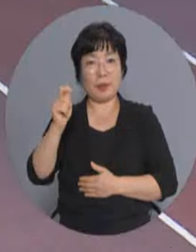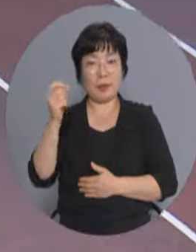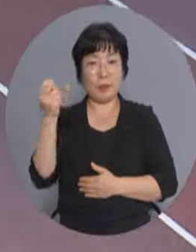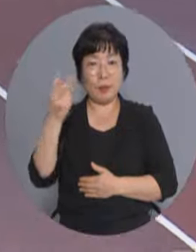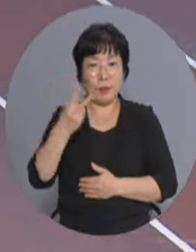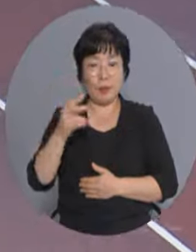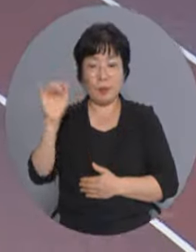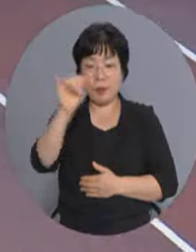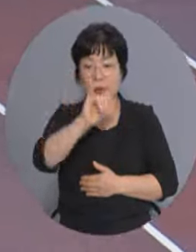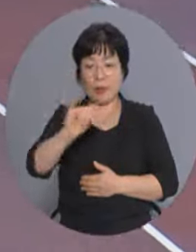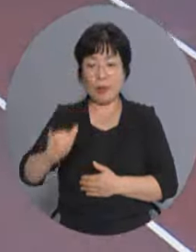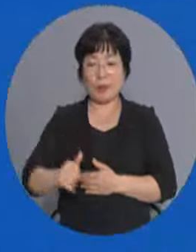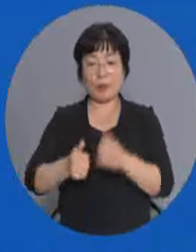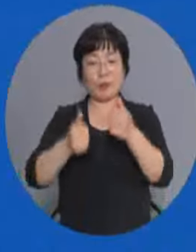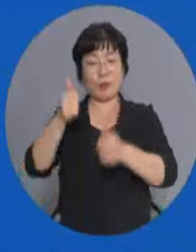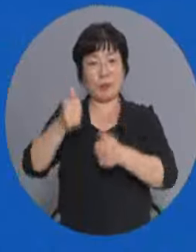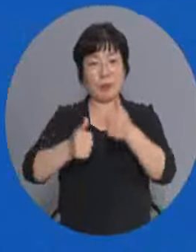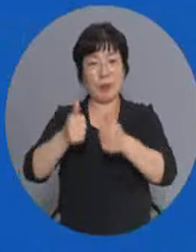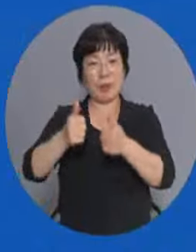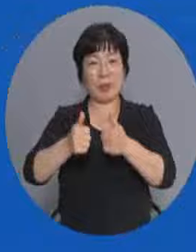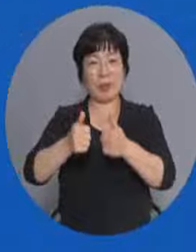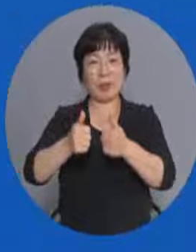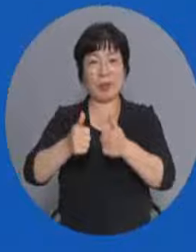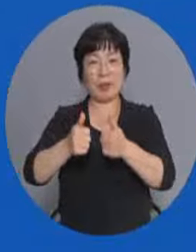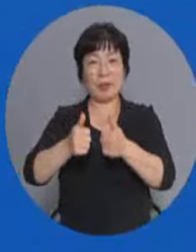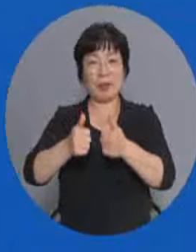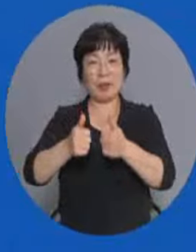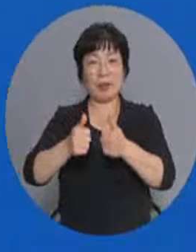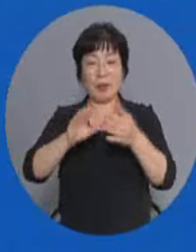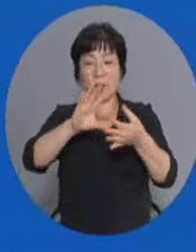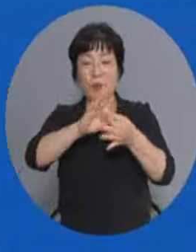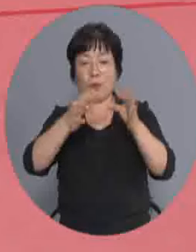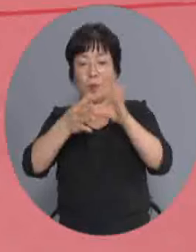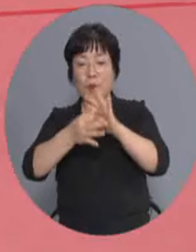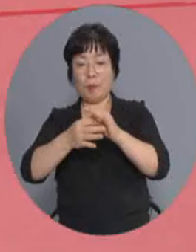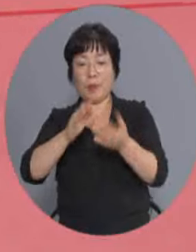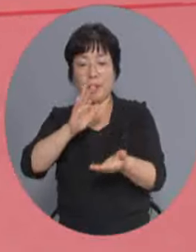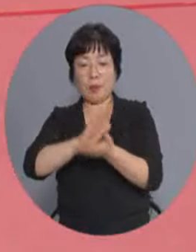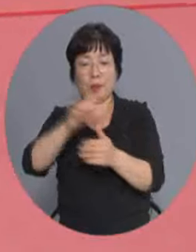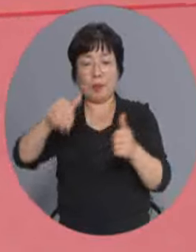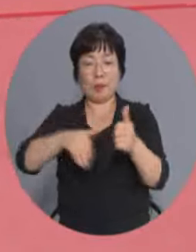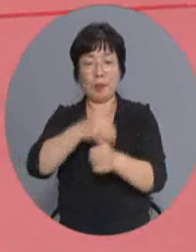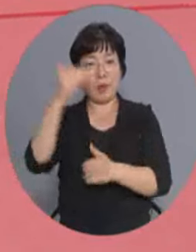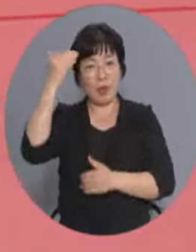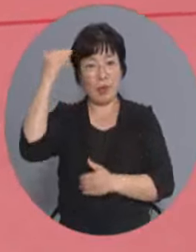대회부터 전 종목이 펼쳐지는 전국체전까지 올림픽의